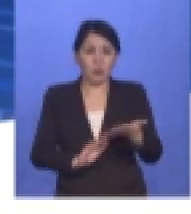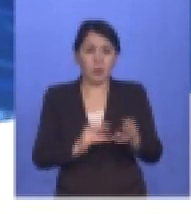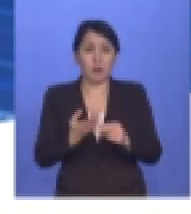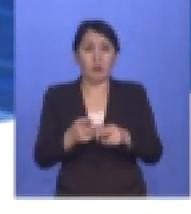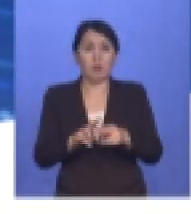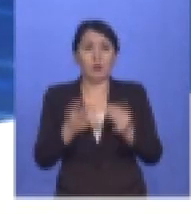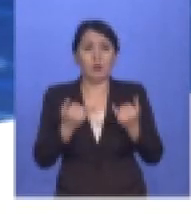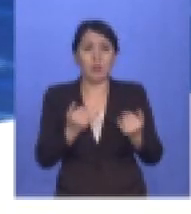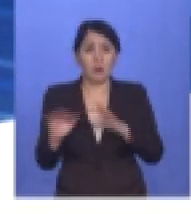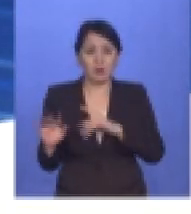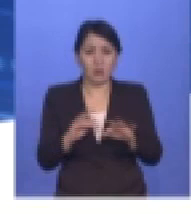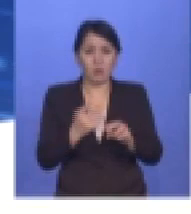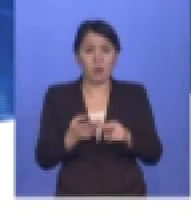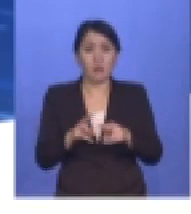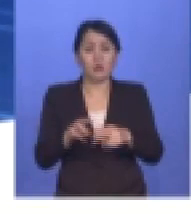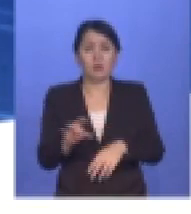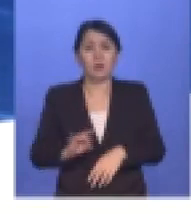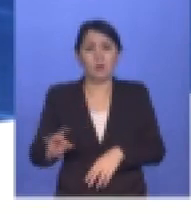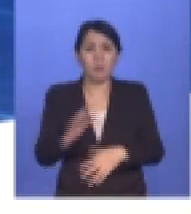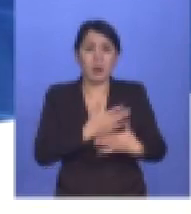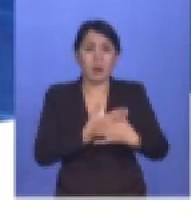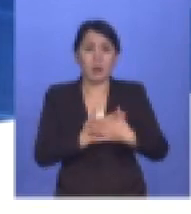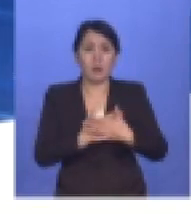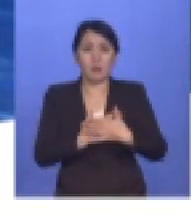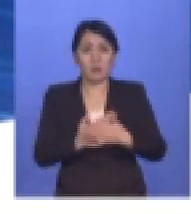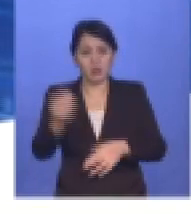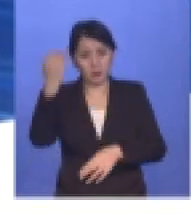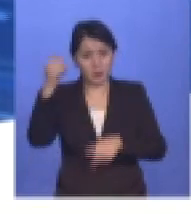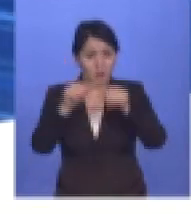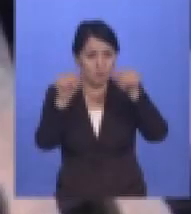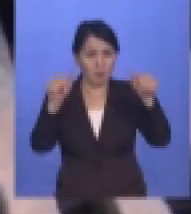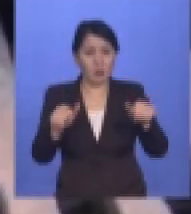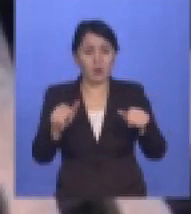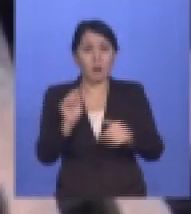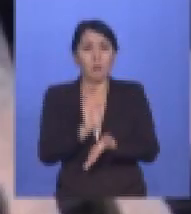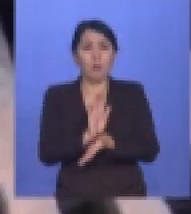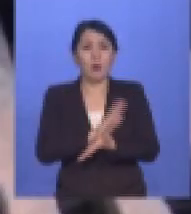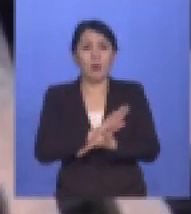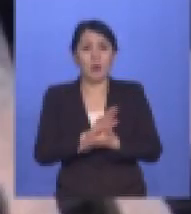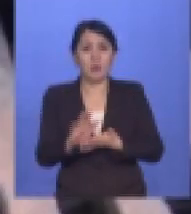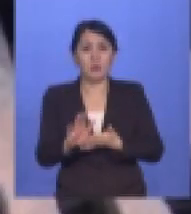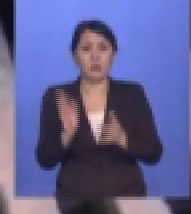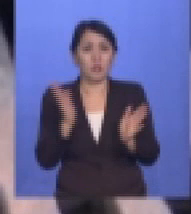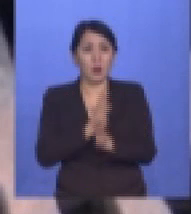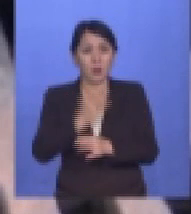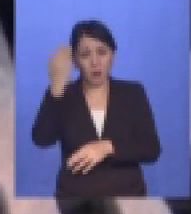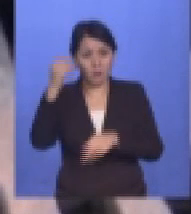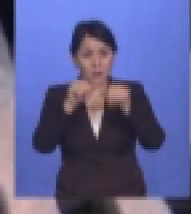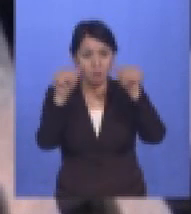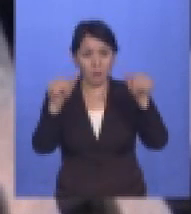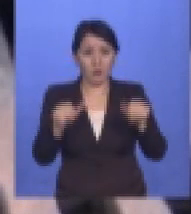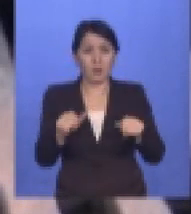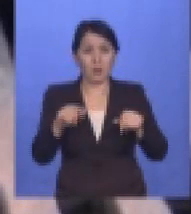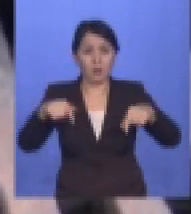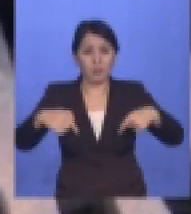жалғасып келе жатыр. Бүгін акция аясында өңір белсенділері мәңгілік алау маңын қоқыстан тазартты. Мақсат тарихи ескерткіштер мен маңызы